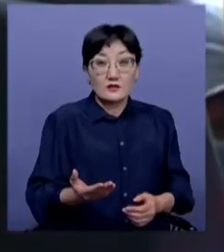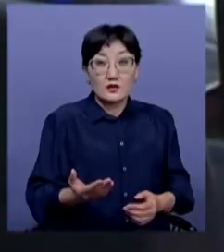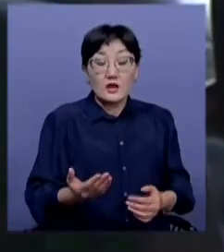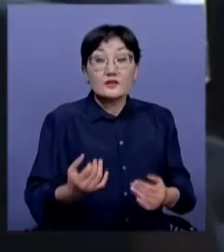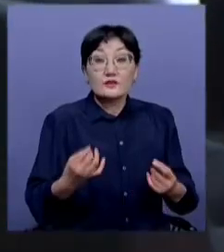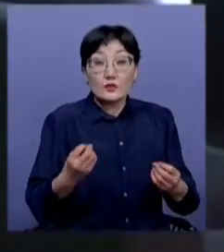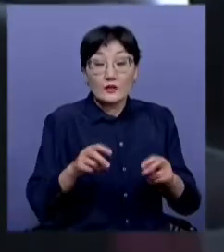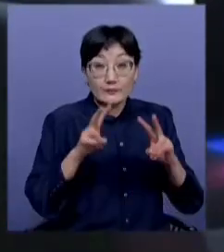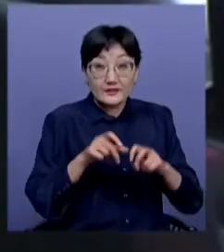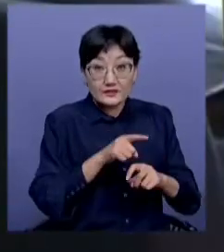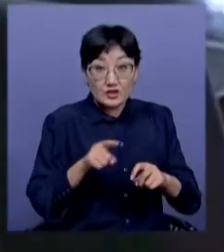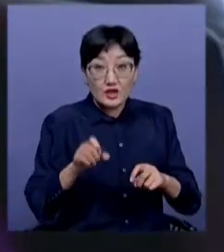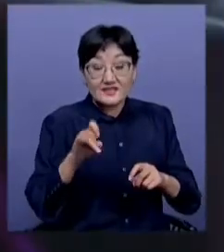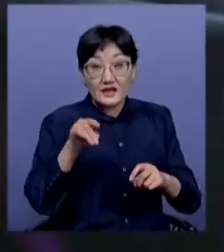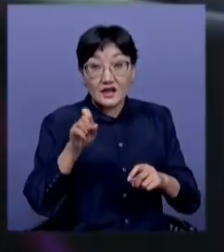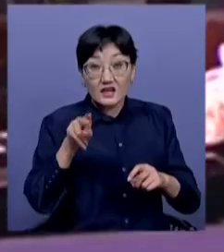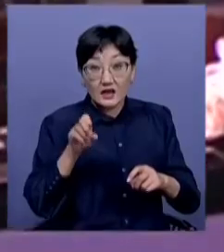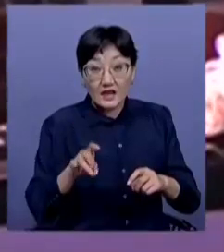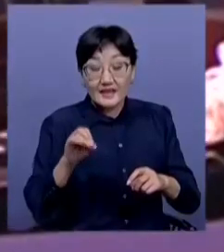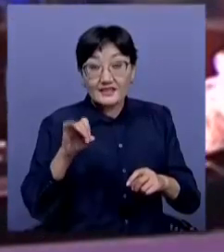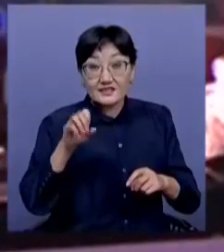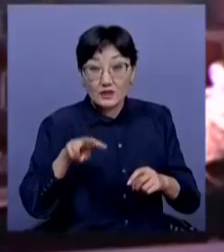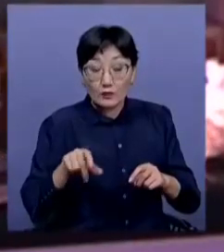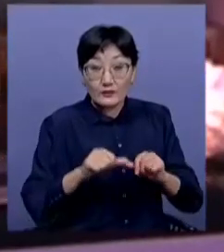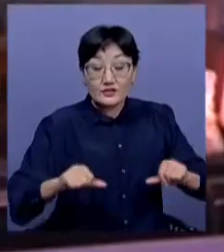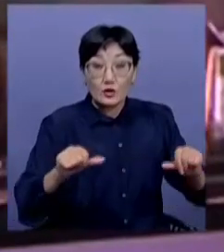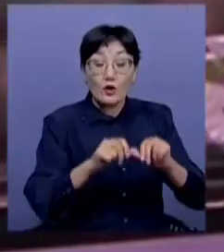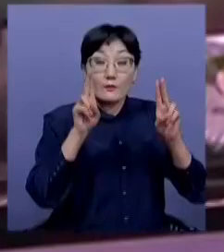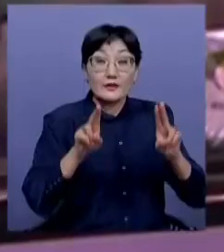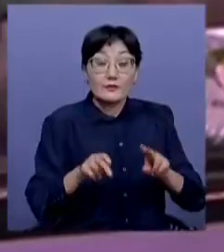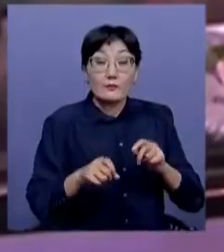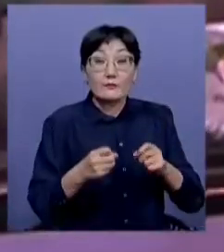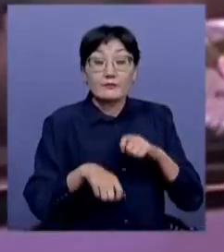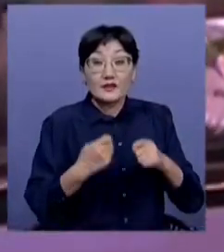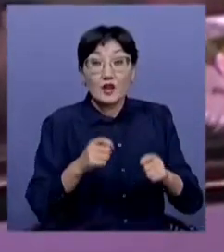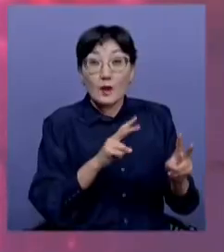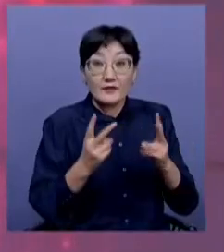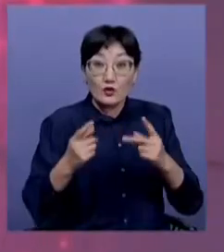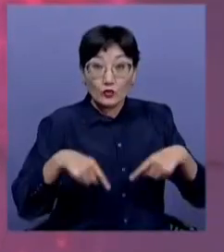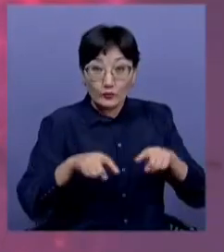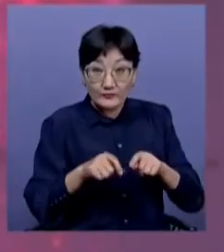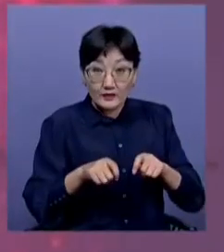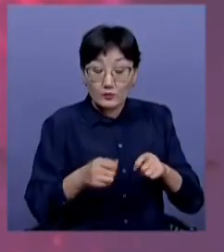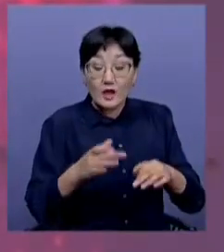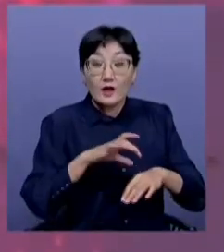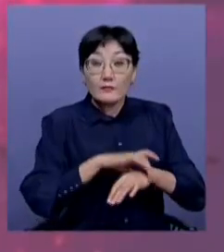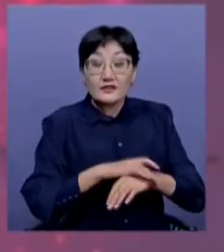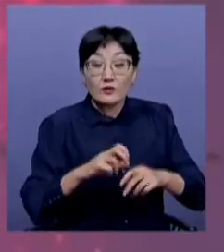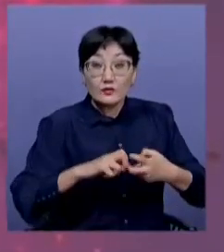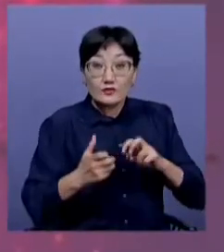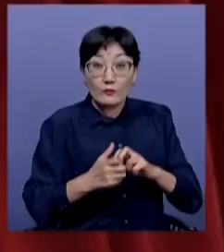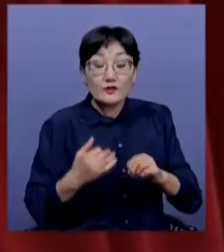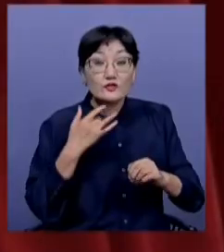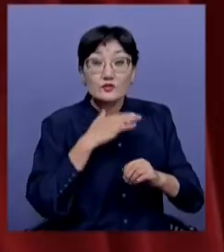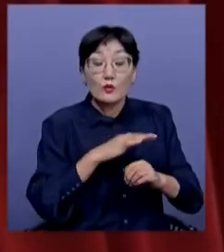Сонымен қатар рейд барысында Сарыарқа және Есіл аудандарында карантин талаптарын бұзған бір қатар би-клубтар анықталды. Әшкере болған кемшіліктердің басым